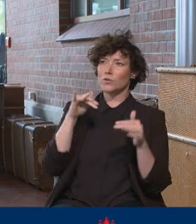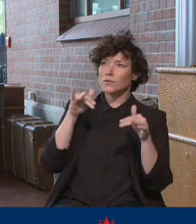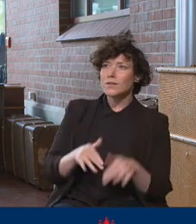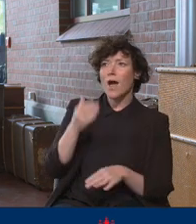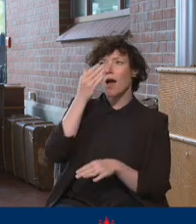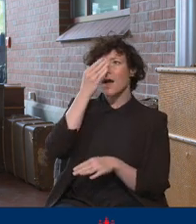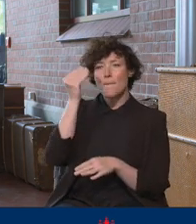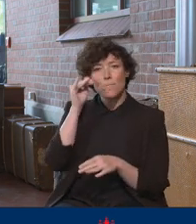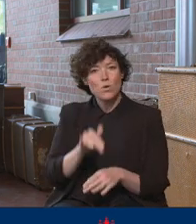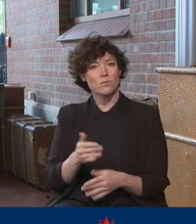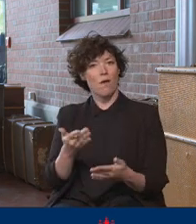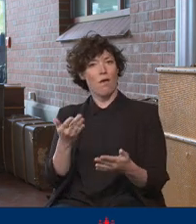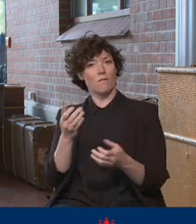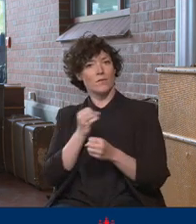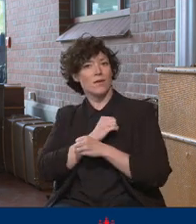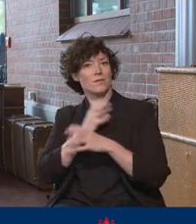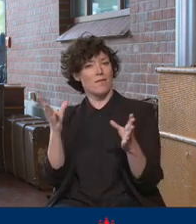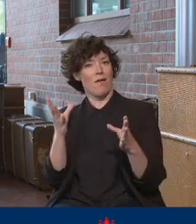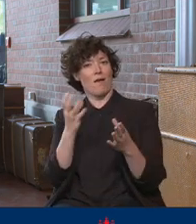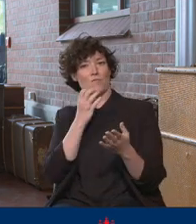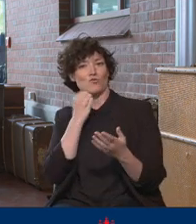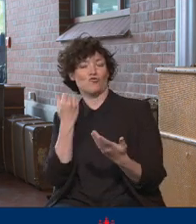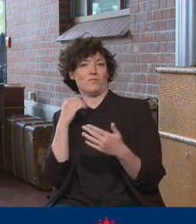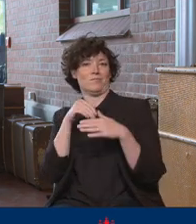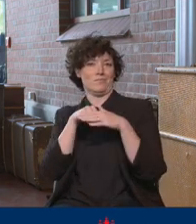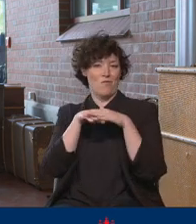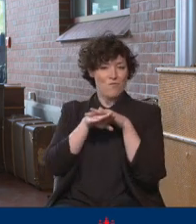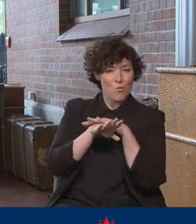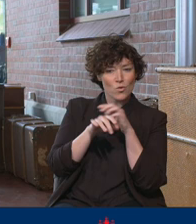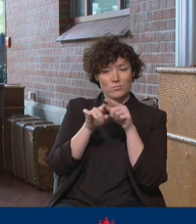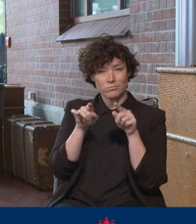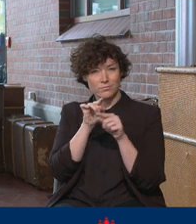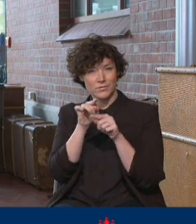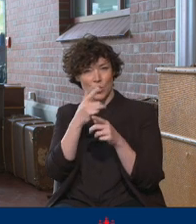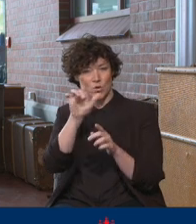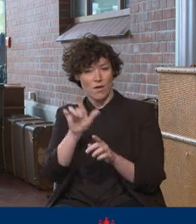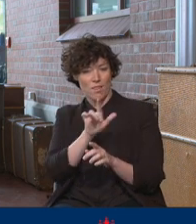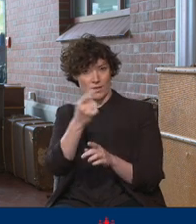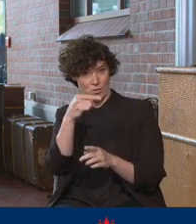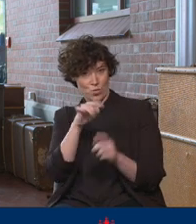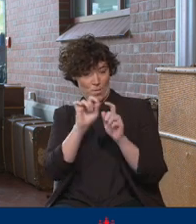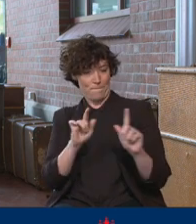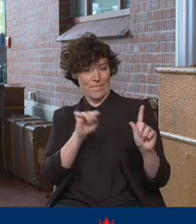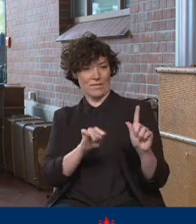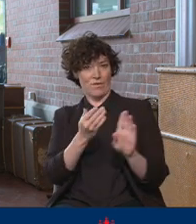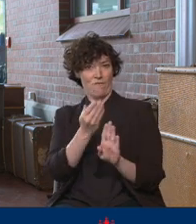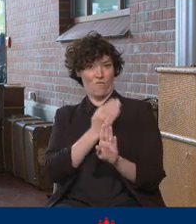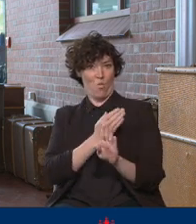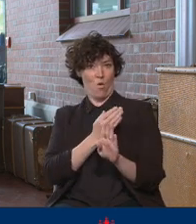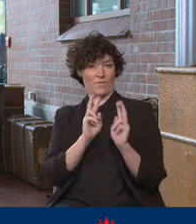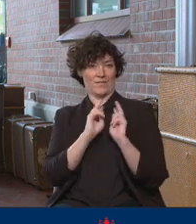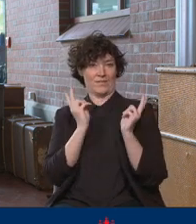fluchten und drauf kanten möchten wir hier eigentlich wie man es unten links im bild sieht wie es vor dem zweiten weltkrieg hier einmal aussah